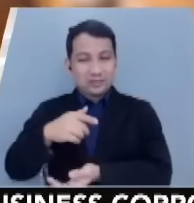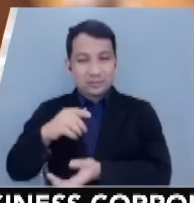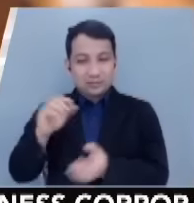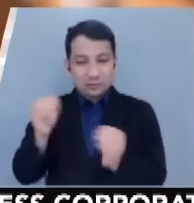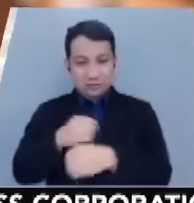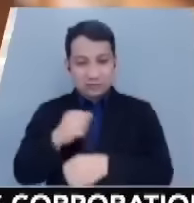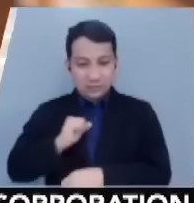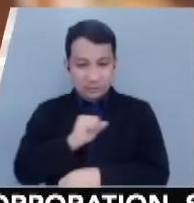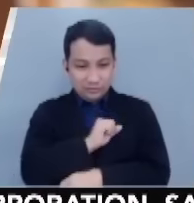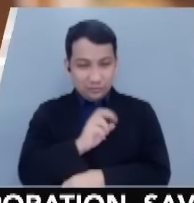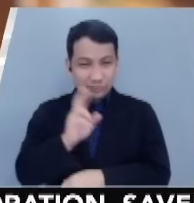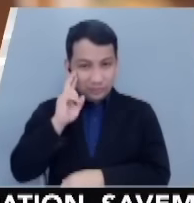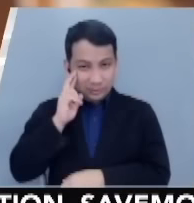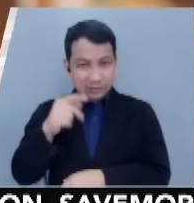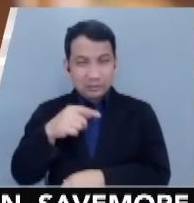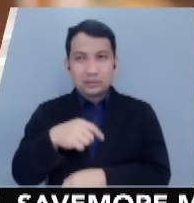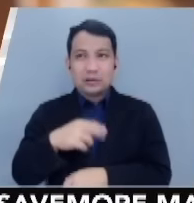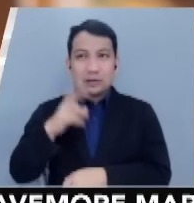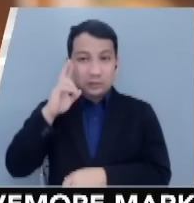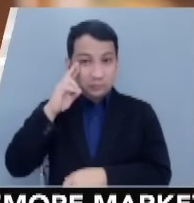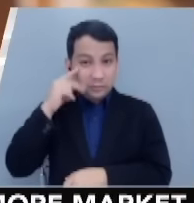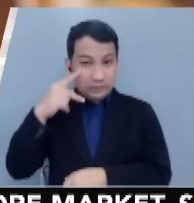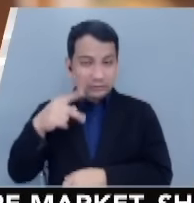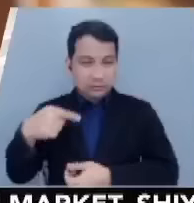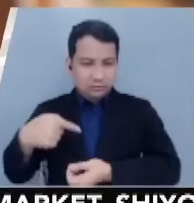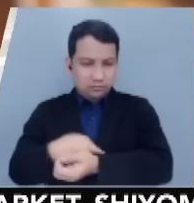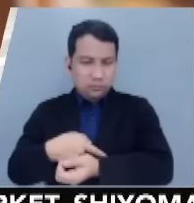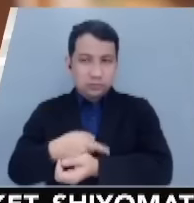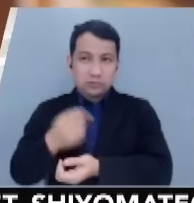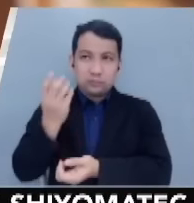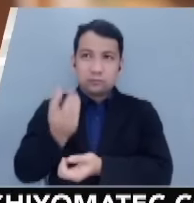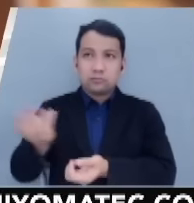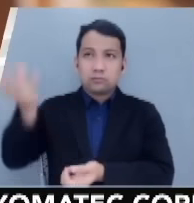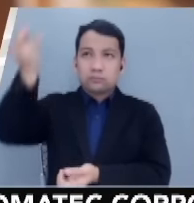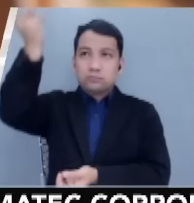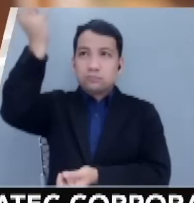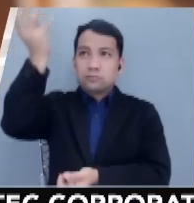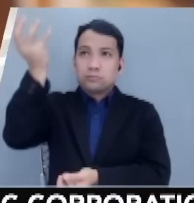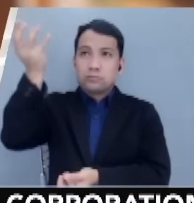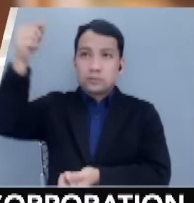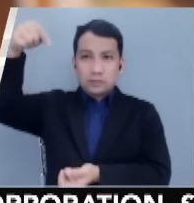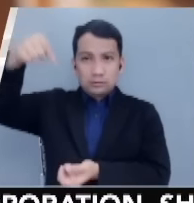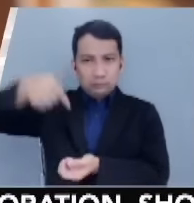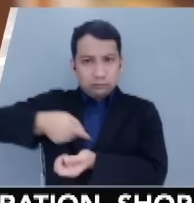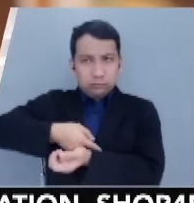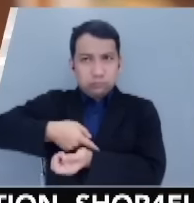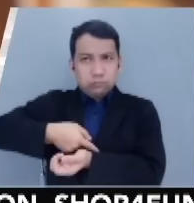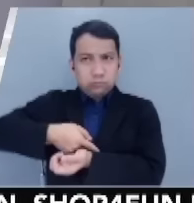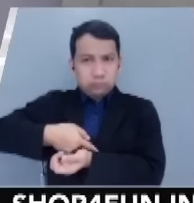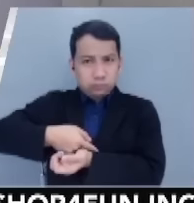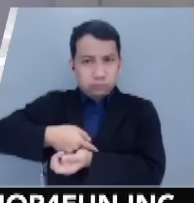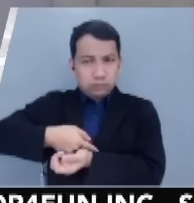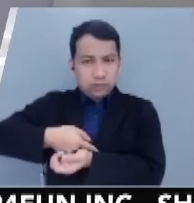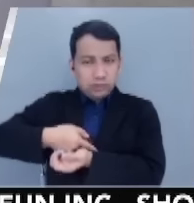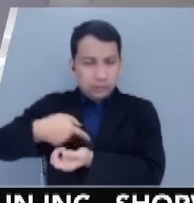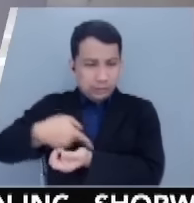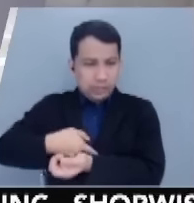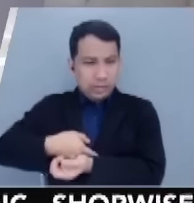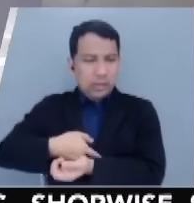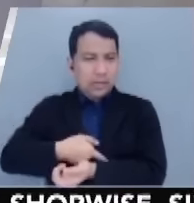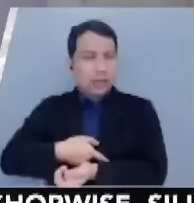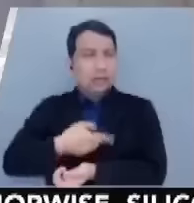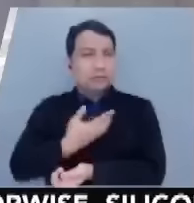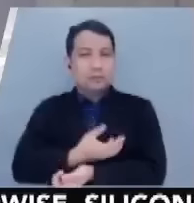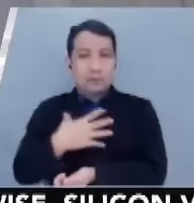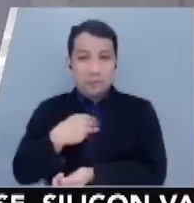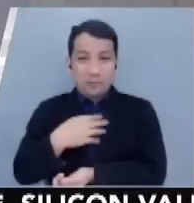Padilla. Ang gluta drip ay ang maladextrose na paggamit ng glutathione, isang uri ng antioxidant. Sabi ni Senate Committee on Ethics